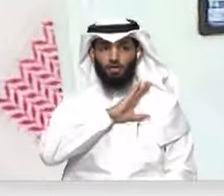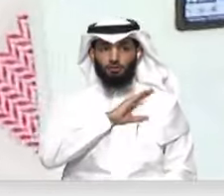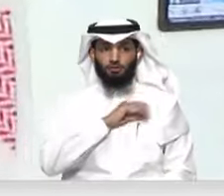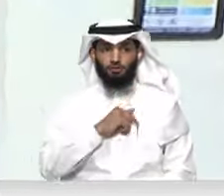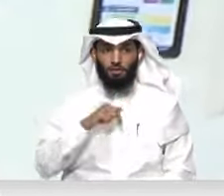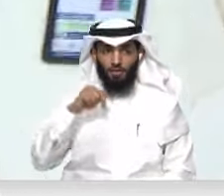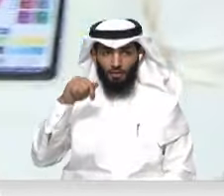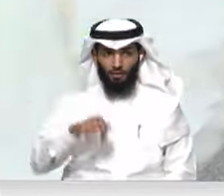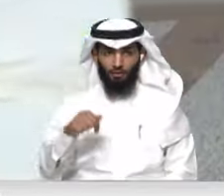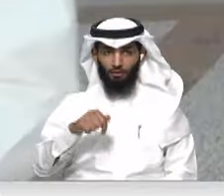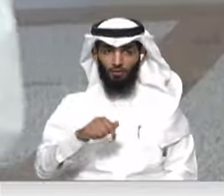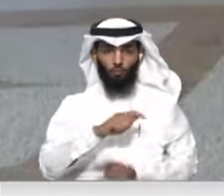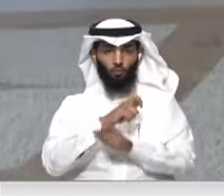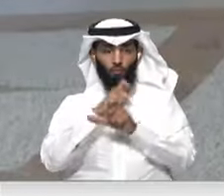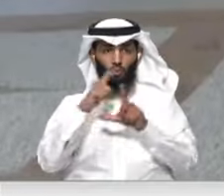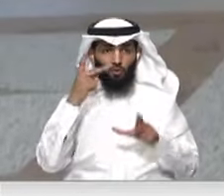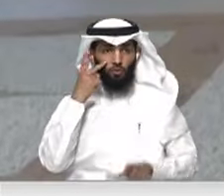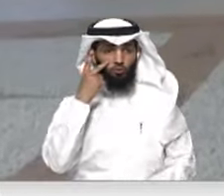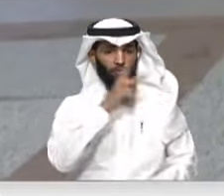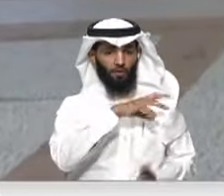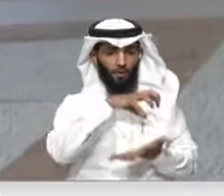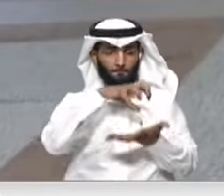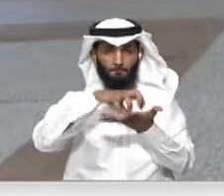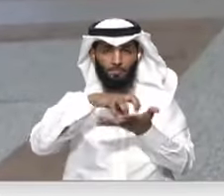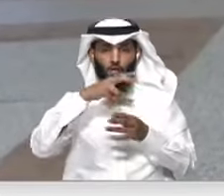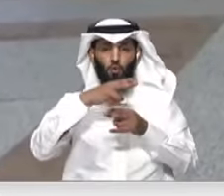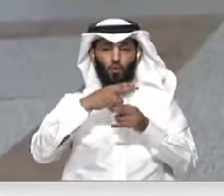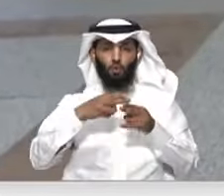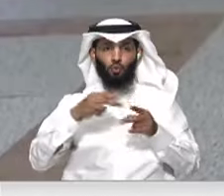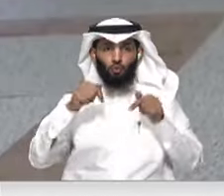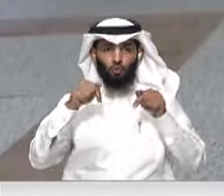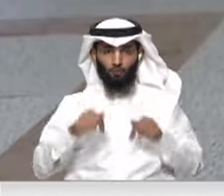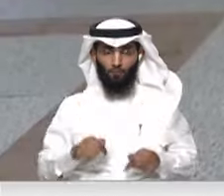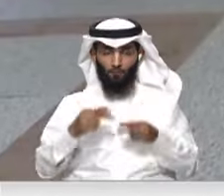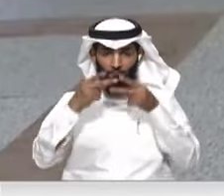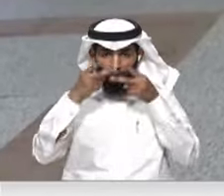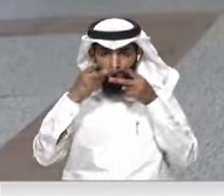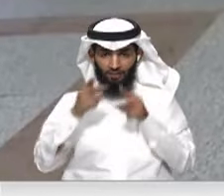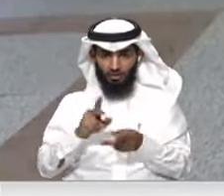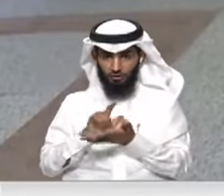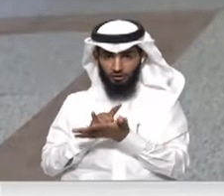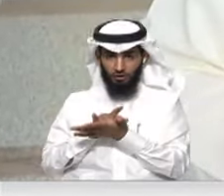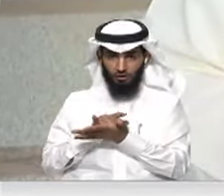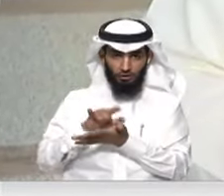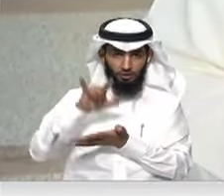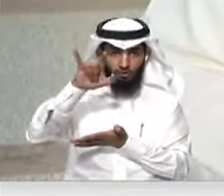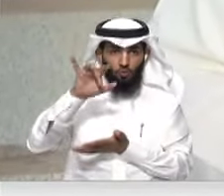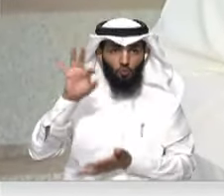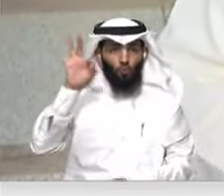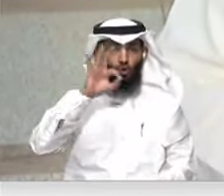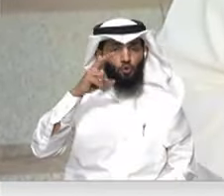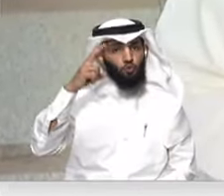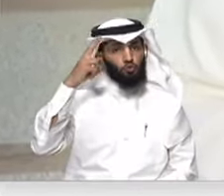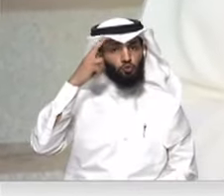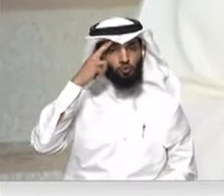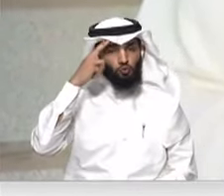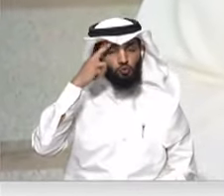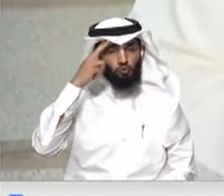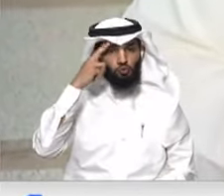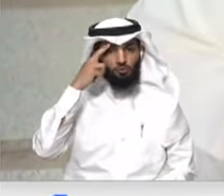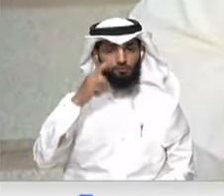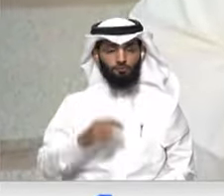صورة حية مباشرة من مطار الكويت الدولي، اليوم انطلاق أكثر من رحلة متجهة إلى المملكة العربية